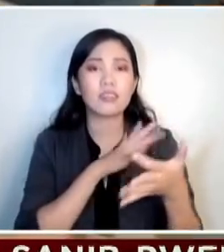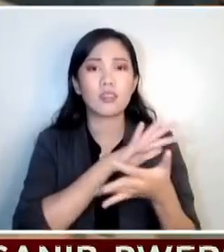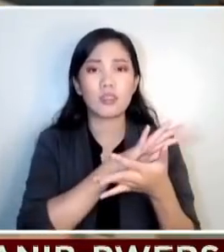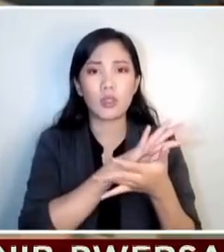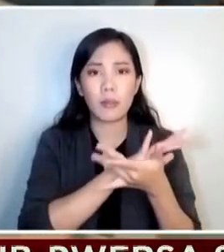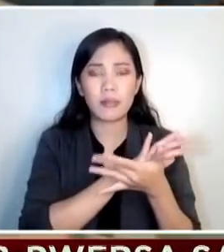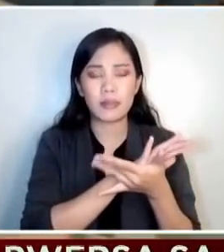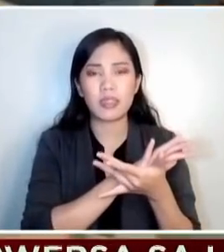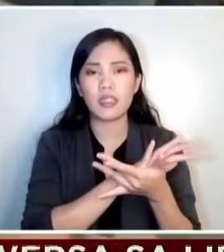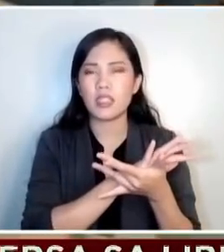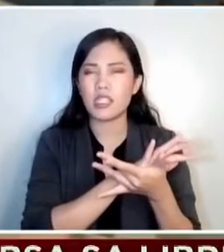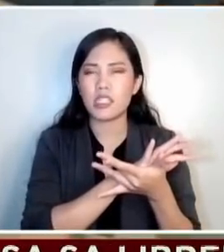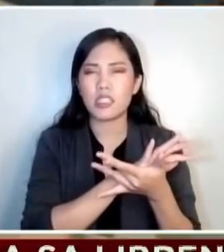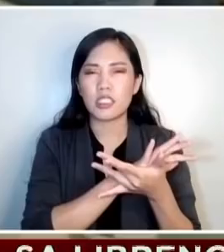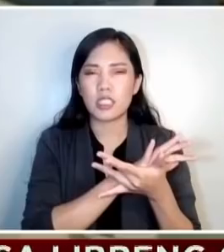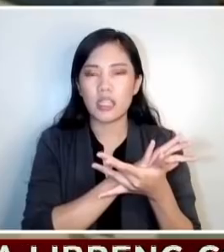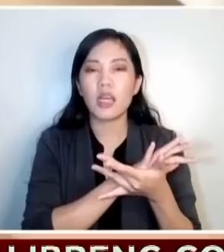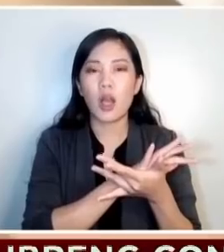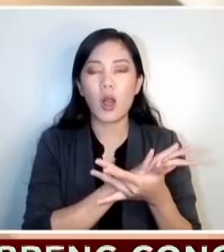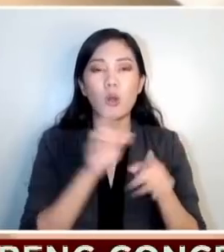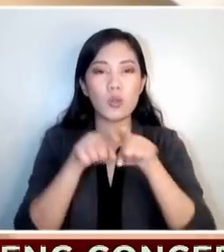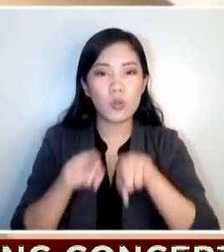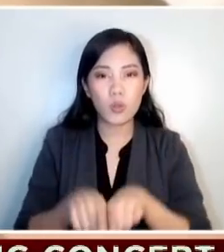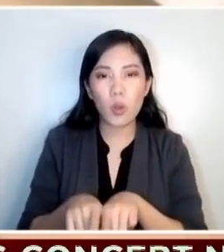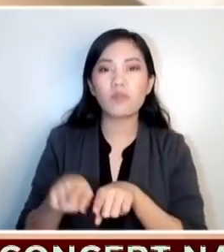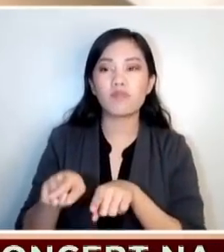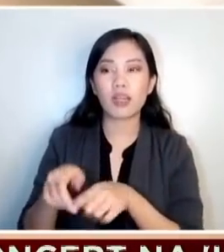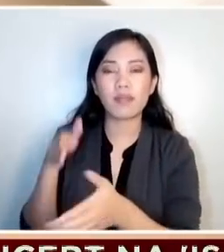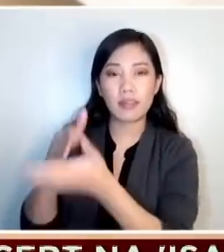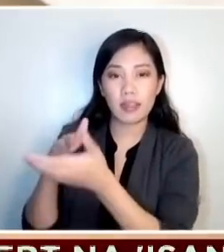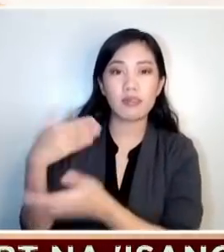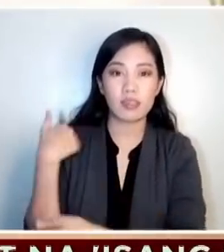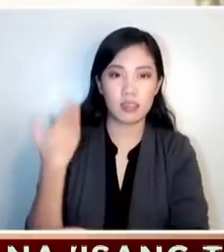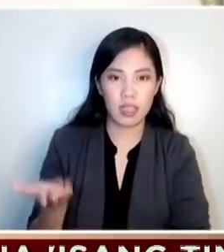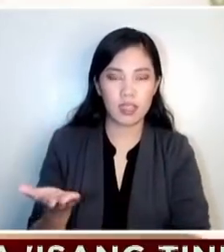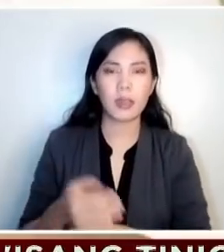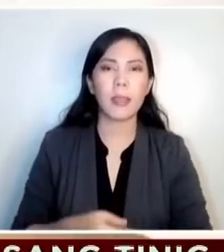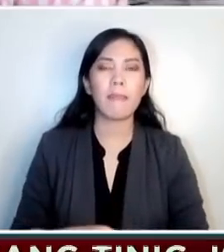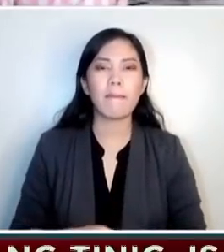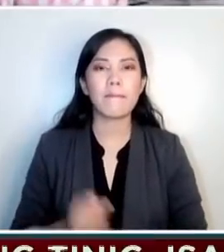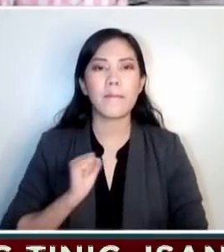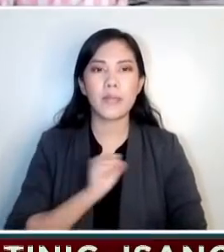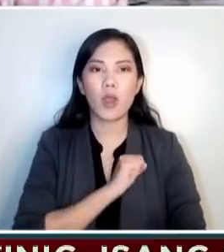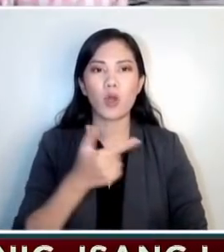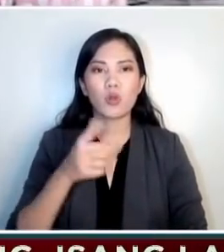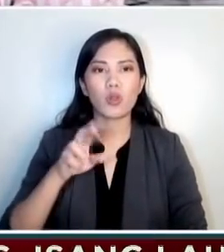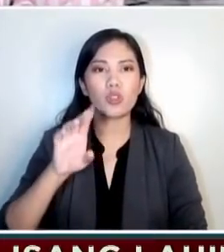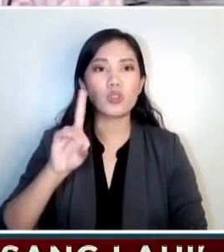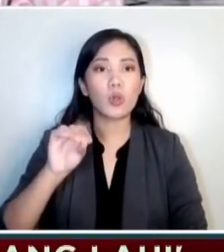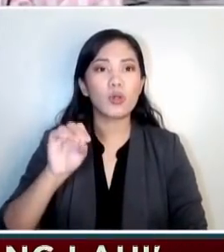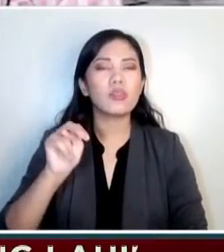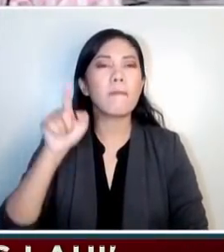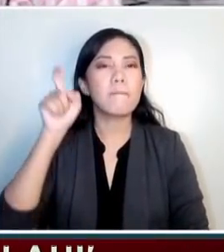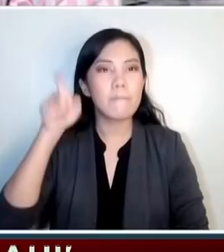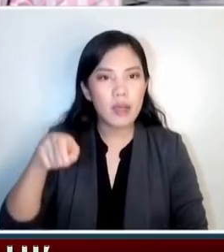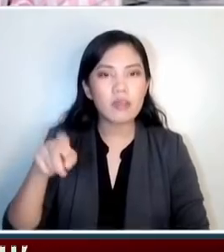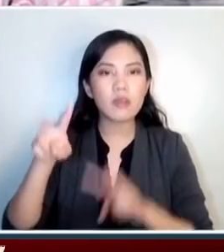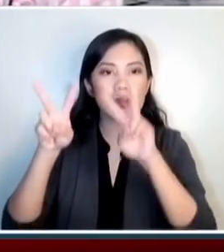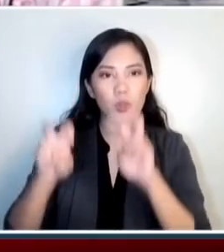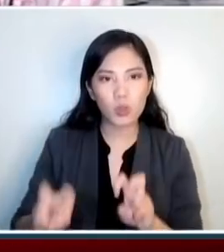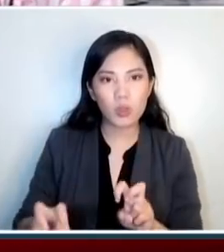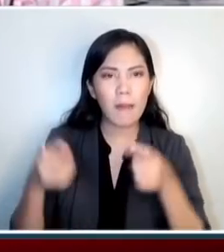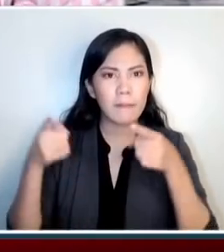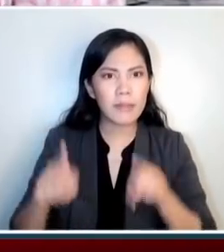pagkamatay. Ayon kay Senator Richard Gordon, kailangang arali ng sitwasyon sa Indonesia. Some of the doctors have died. So